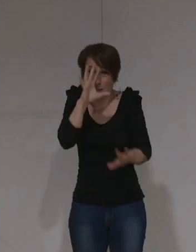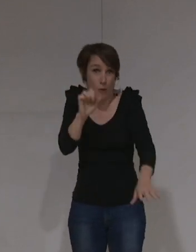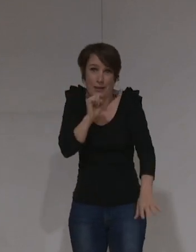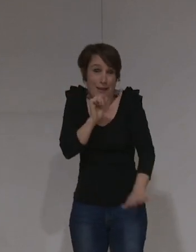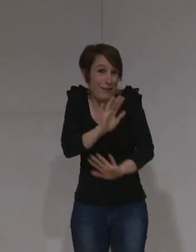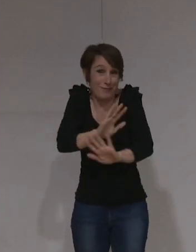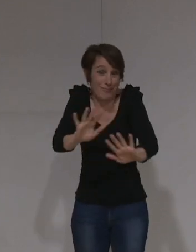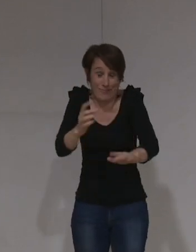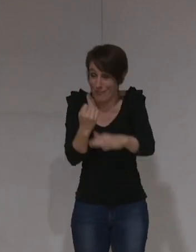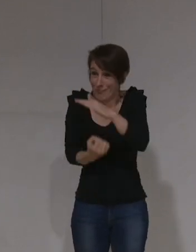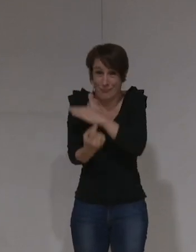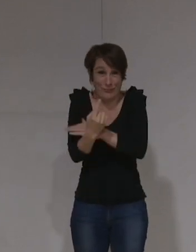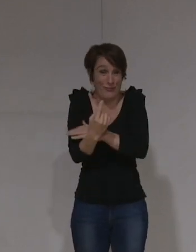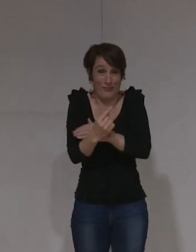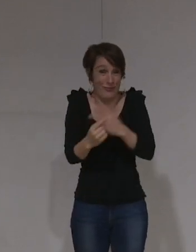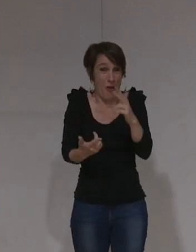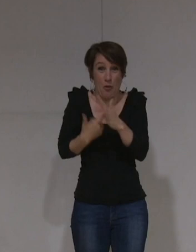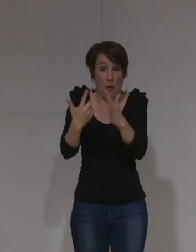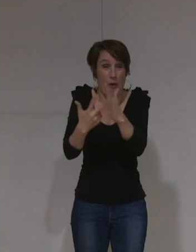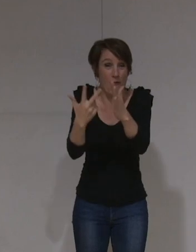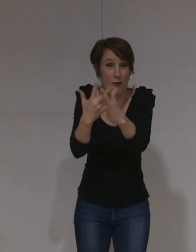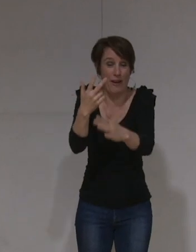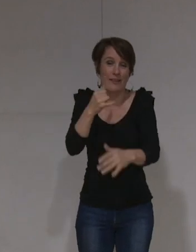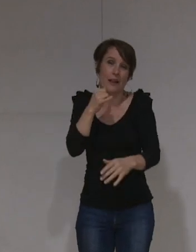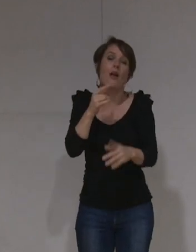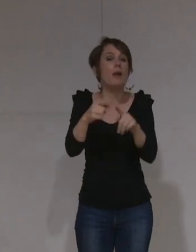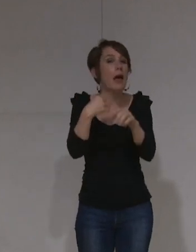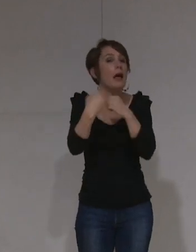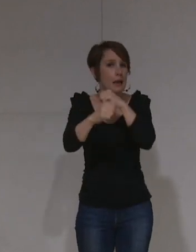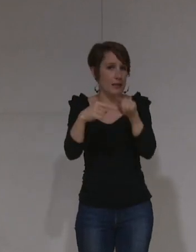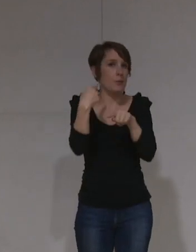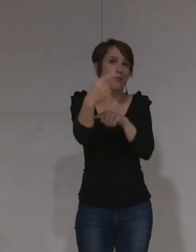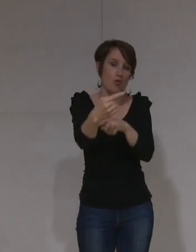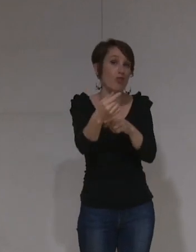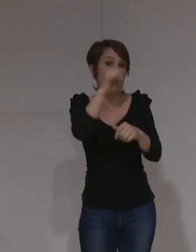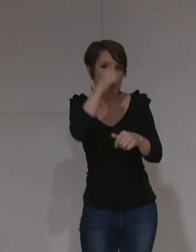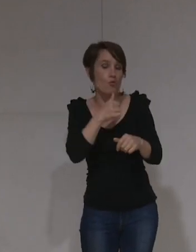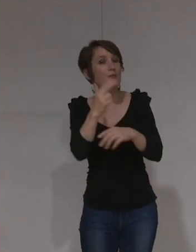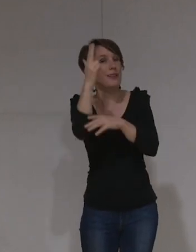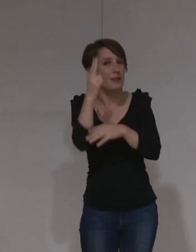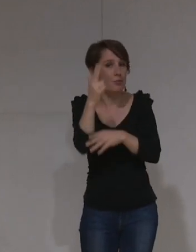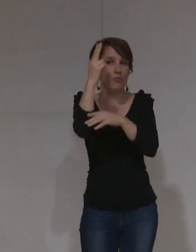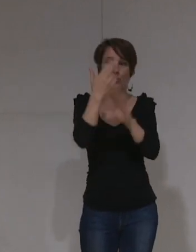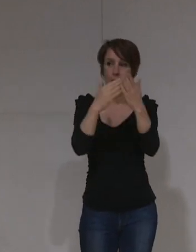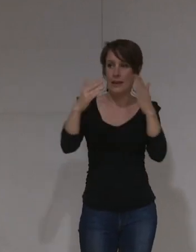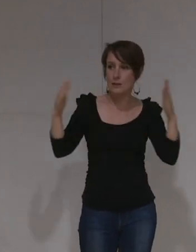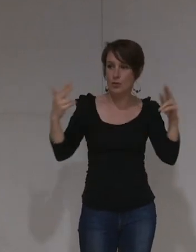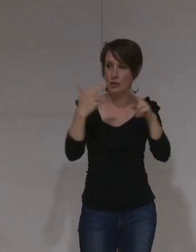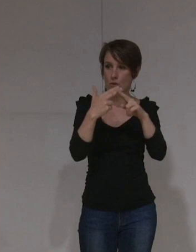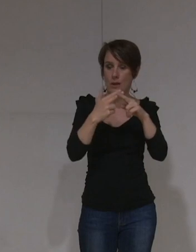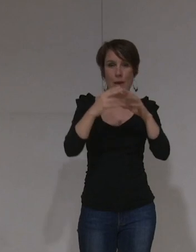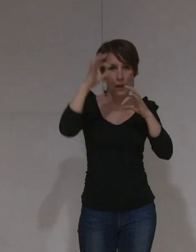à et vous invite à venir très nombreux la semaine prochaine au musée puisque nous inaugurons une exposition qui s'intitule de Picasso